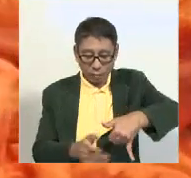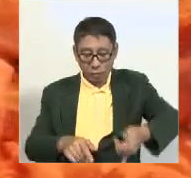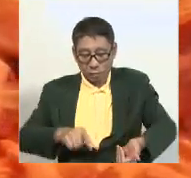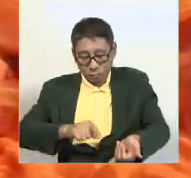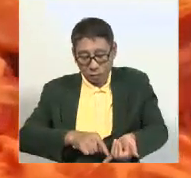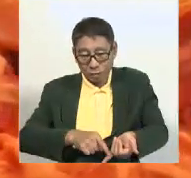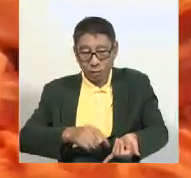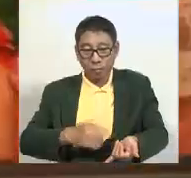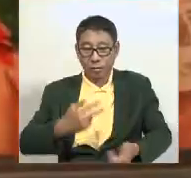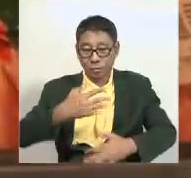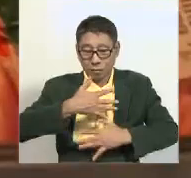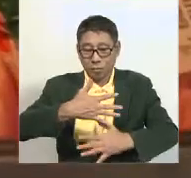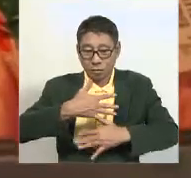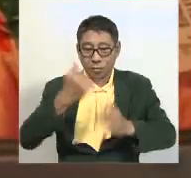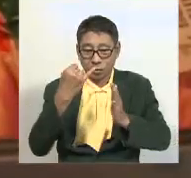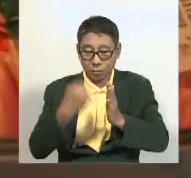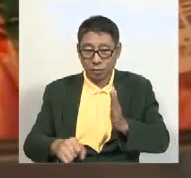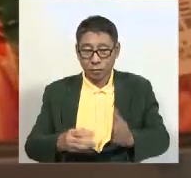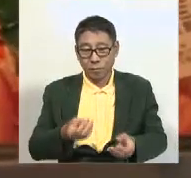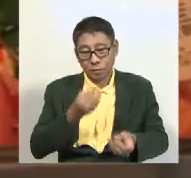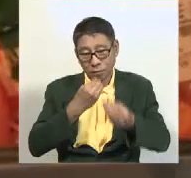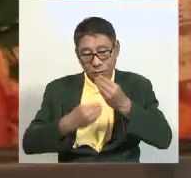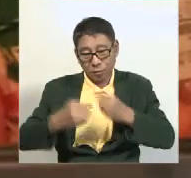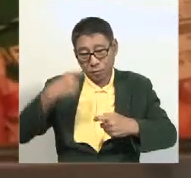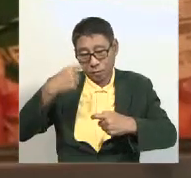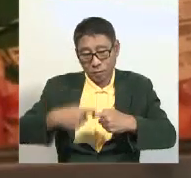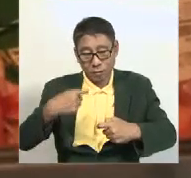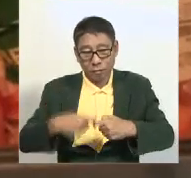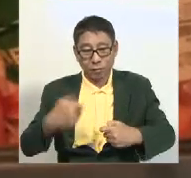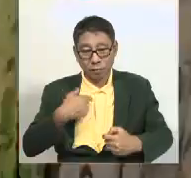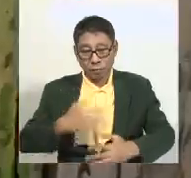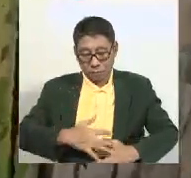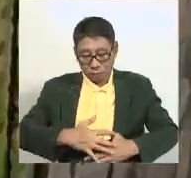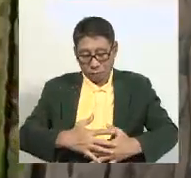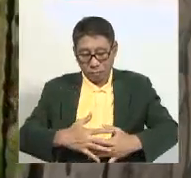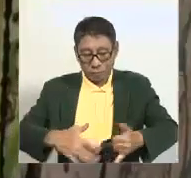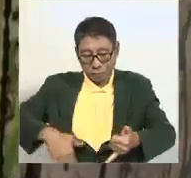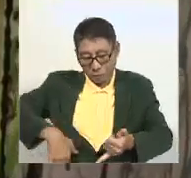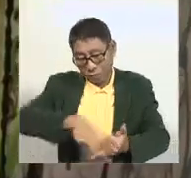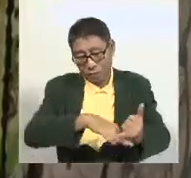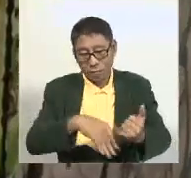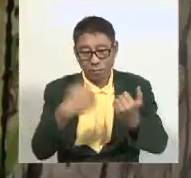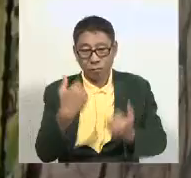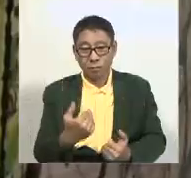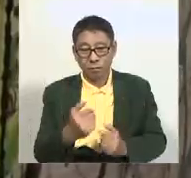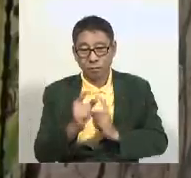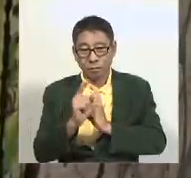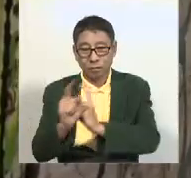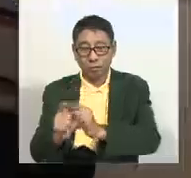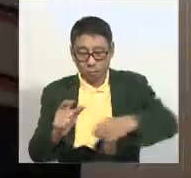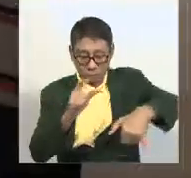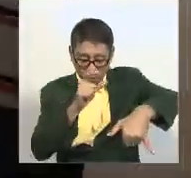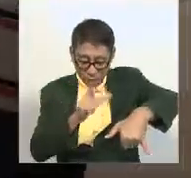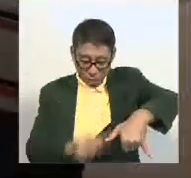ว่ามีอาการหายใจผิดปกติเป็นโรคทางเดินอาหารแท้งทุกครั้งที่ตั้งท้องเนี่ยนะคะอันนี้ต้องติดตามอาการและ